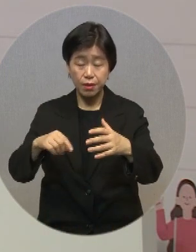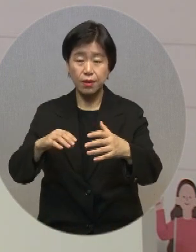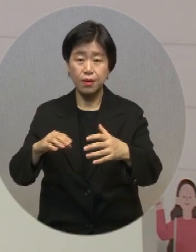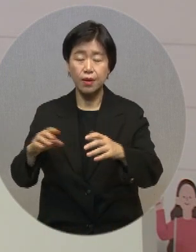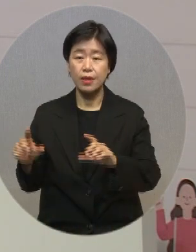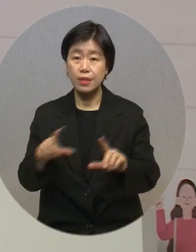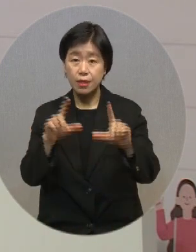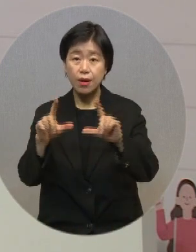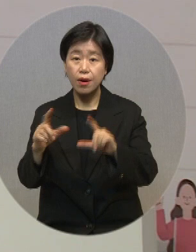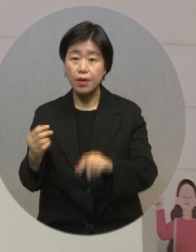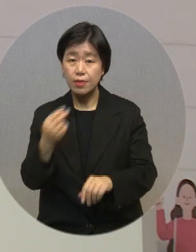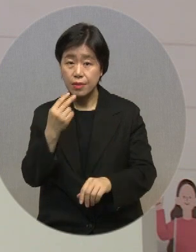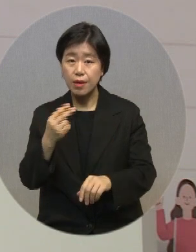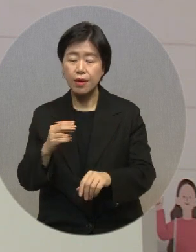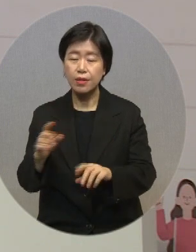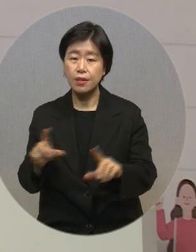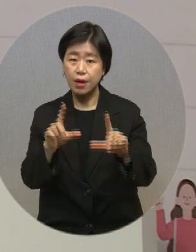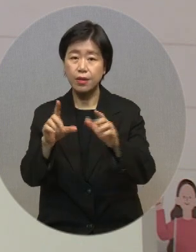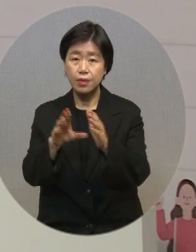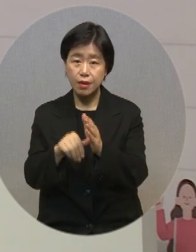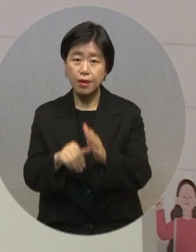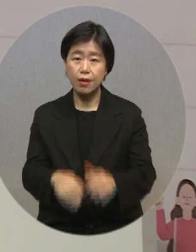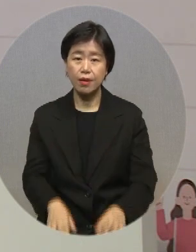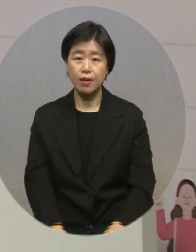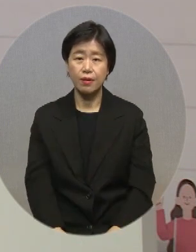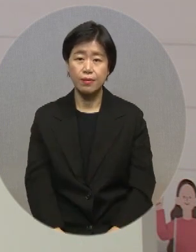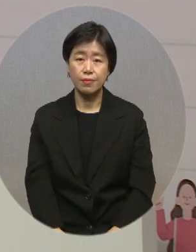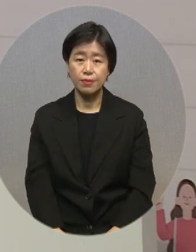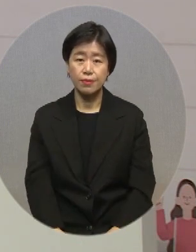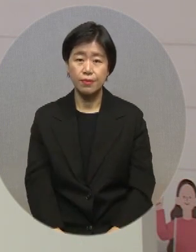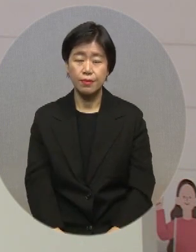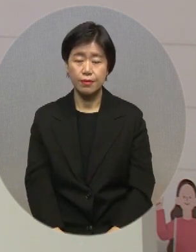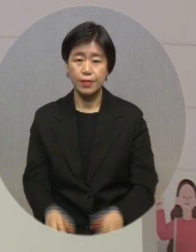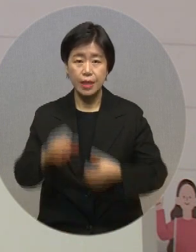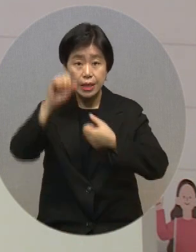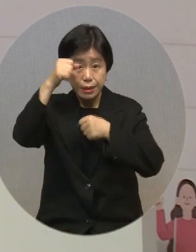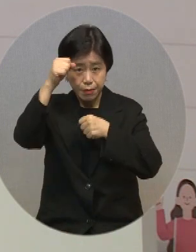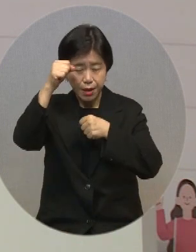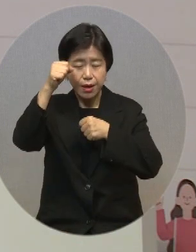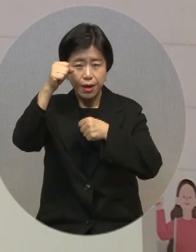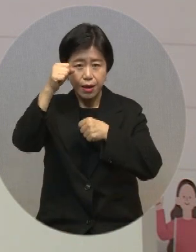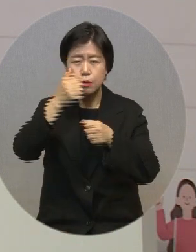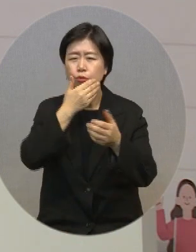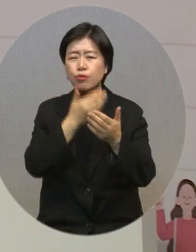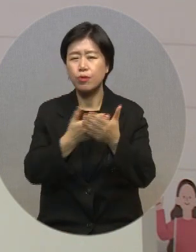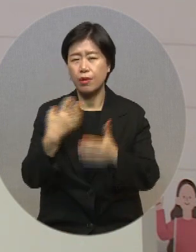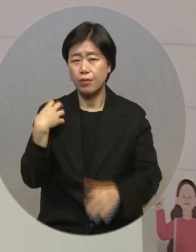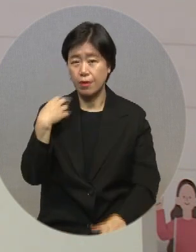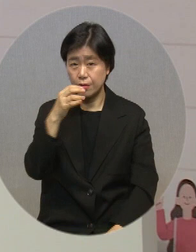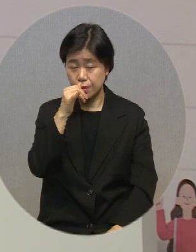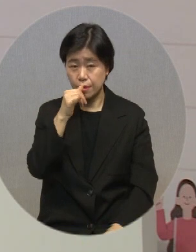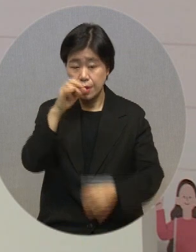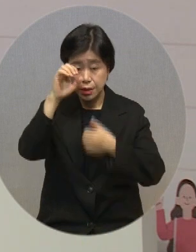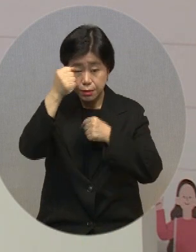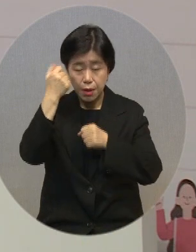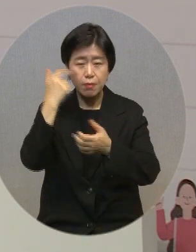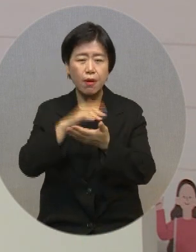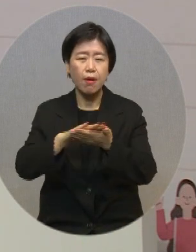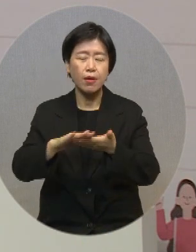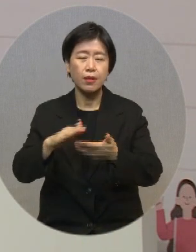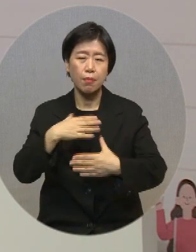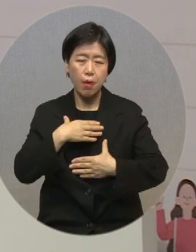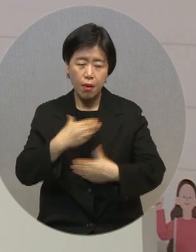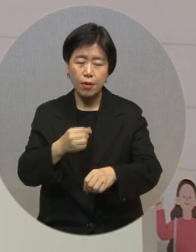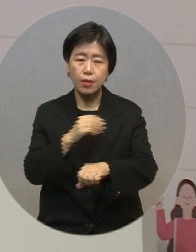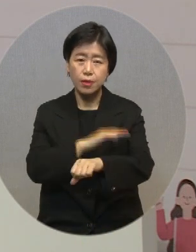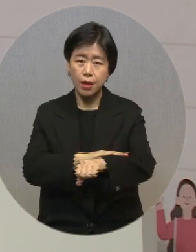게 여기저기 이동을 하면서 네. 일을 해야 되는데 항상 이 신발을 신잖아요. 네. 그러니까 이제 그 편한 신발을 우리에게